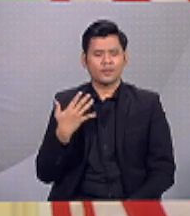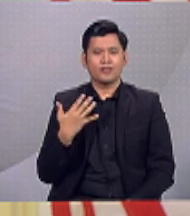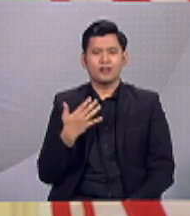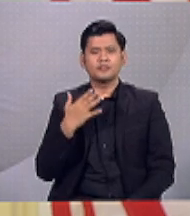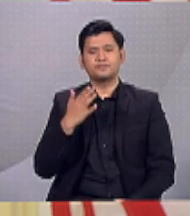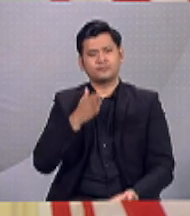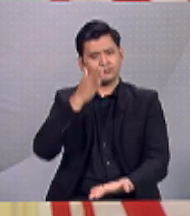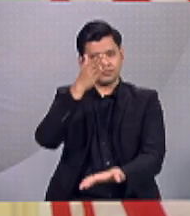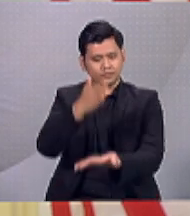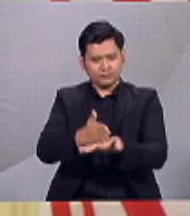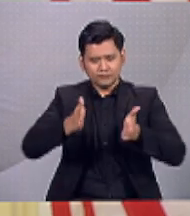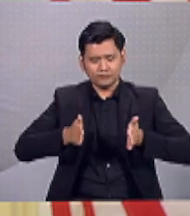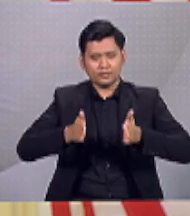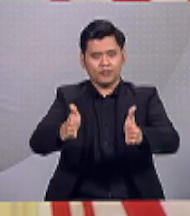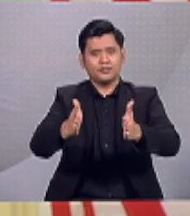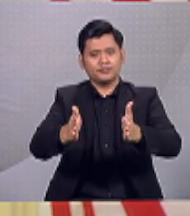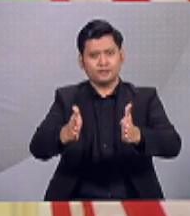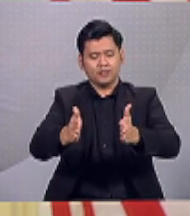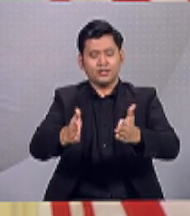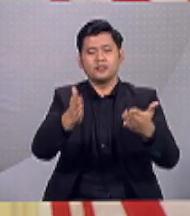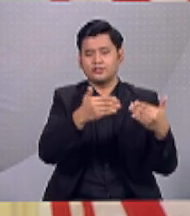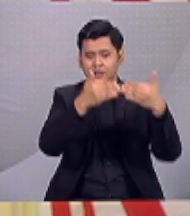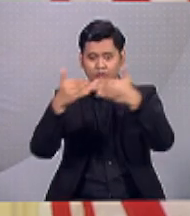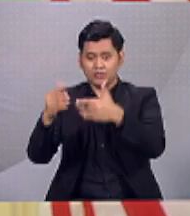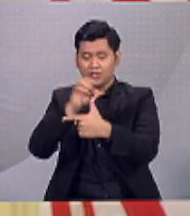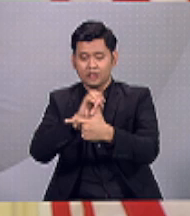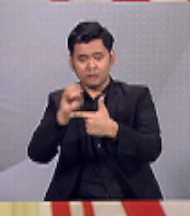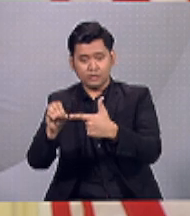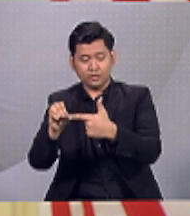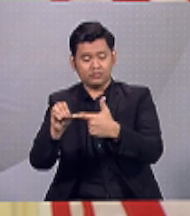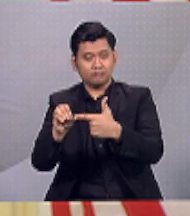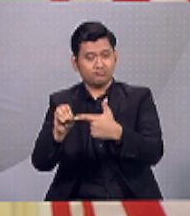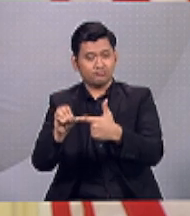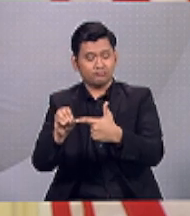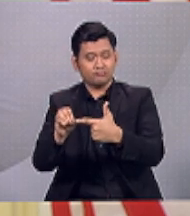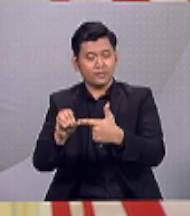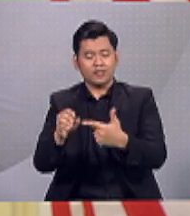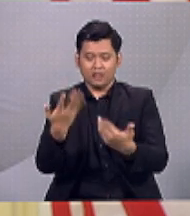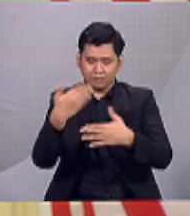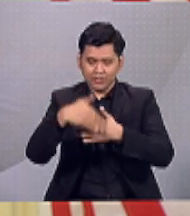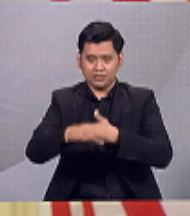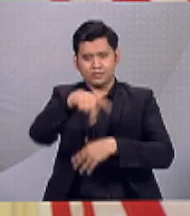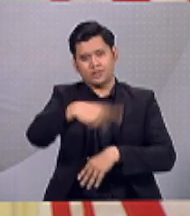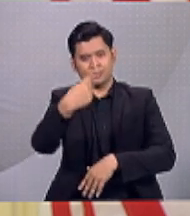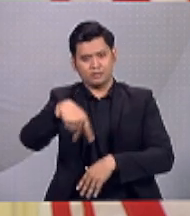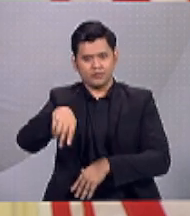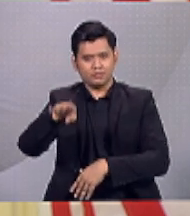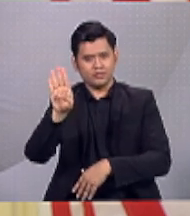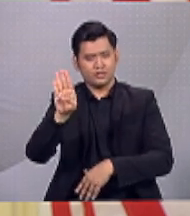Sekatan jalan raya sama ada diteruskan atau tidak selepas PKPB 9